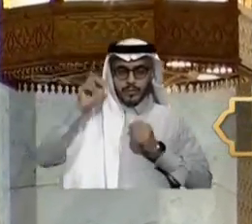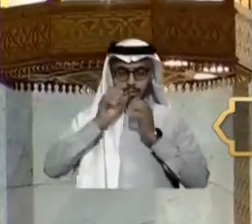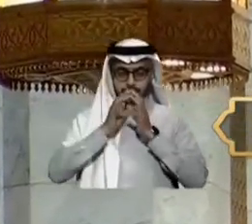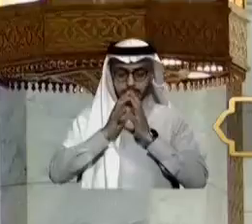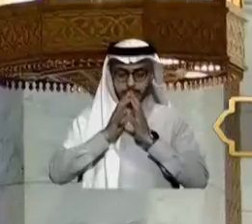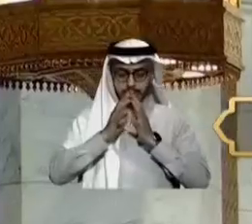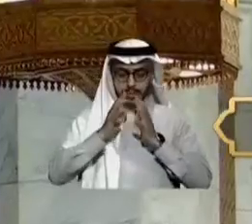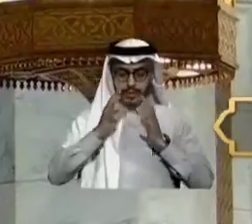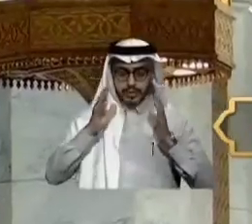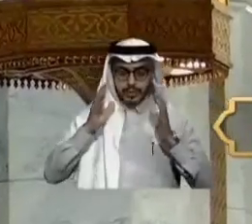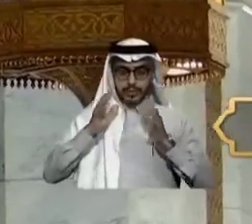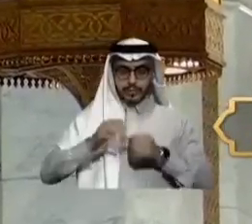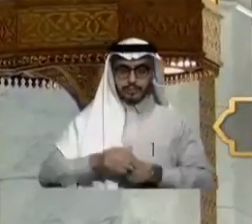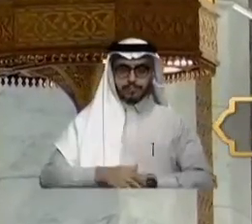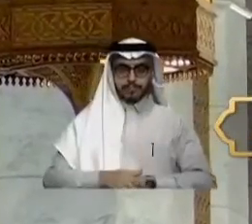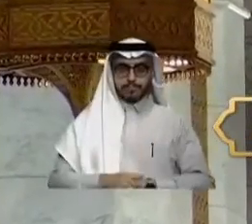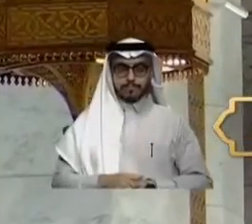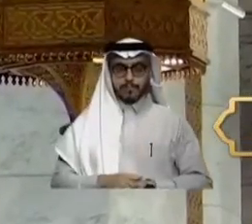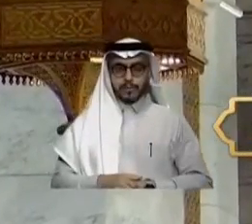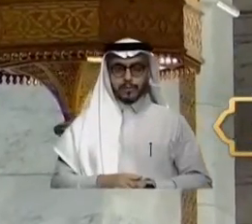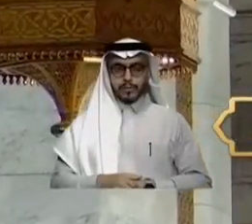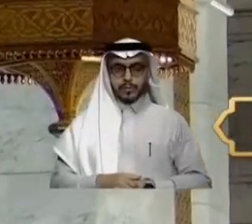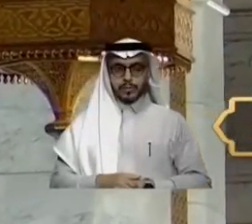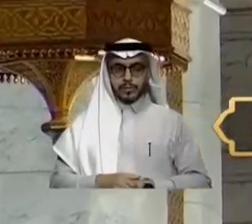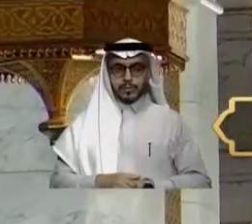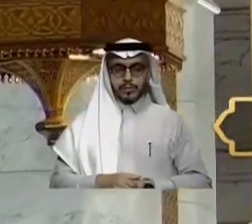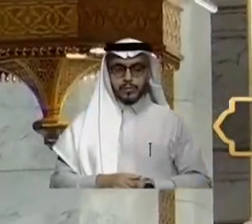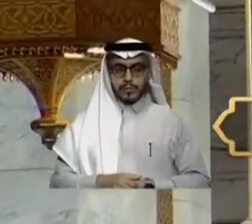الله أكبر.